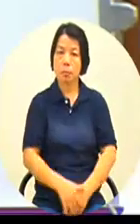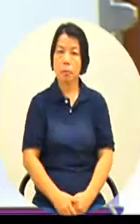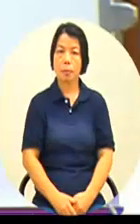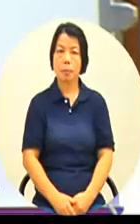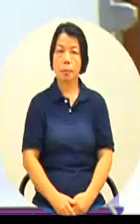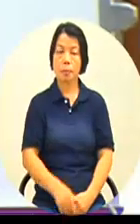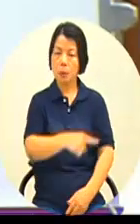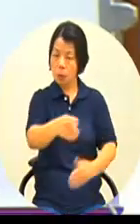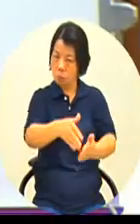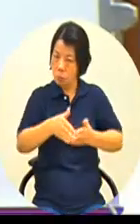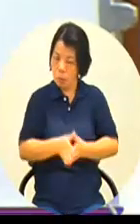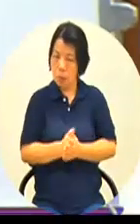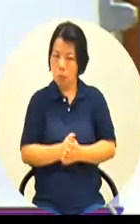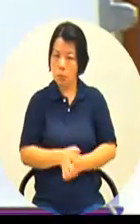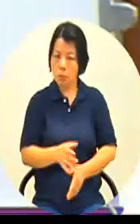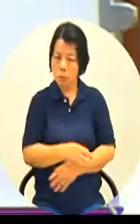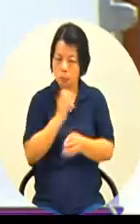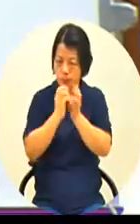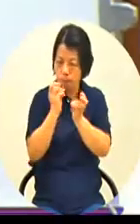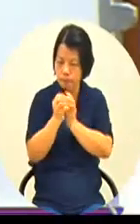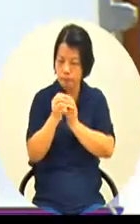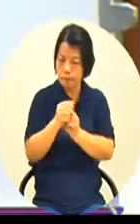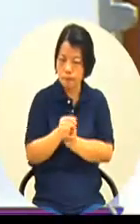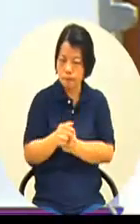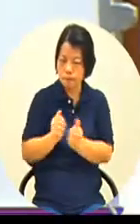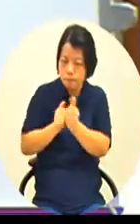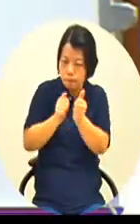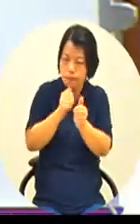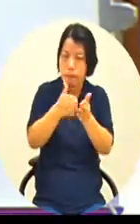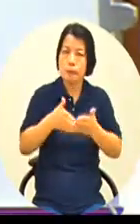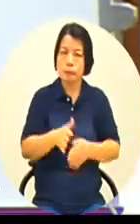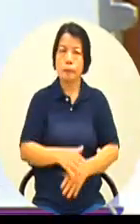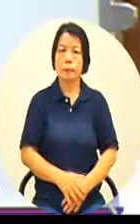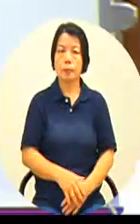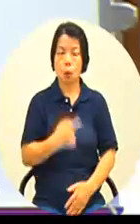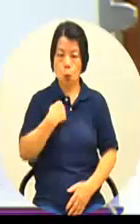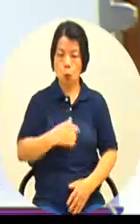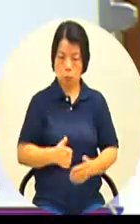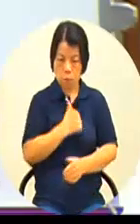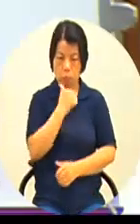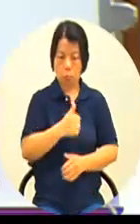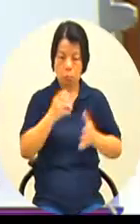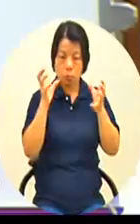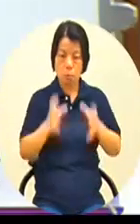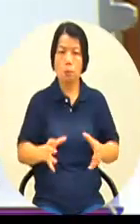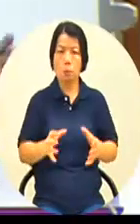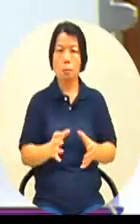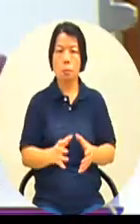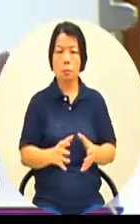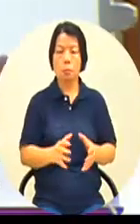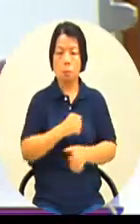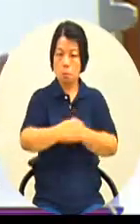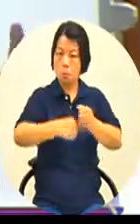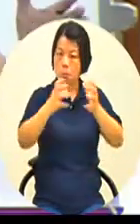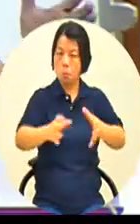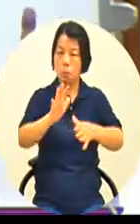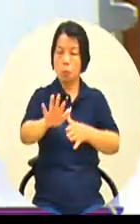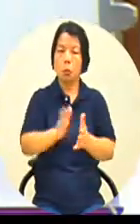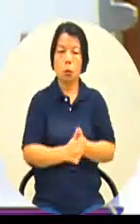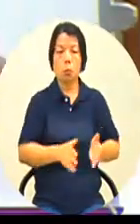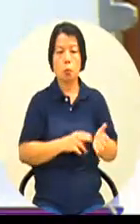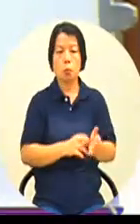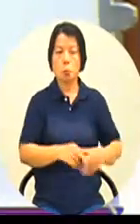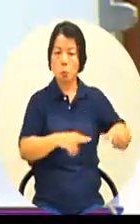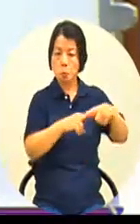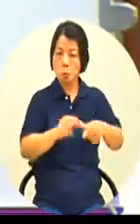你们要去追踪是吗？确实，阮办这个活动，阮有去做这个活动，有去做行销，有